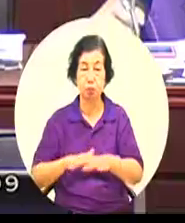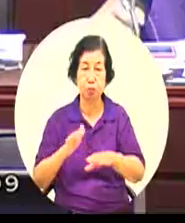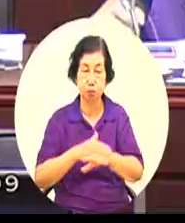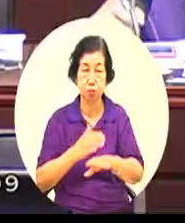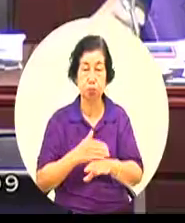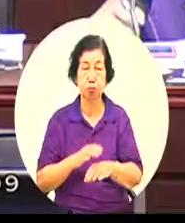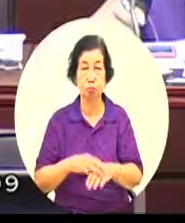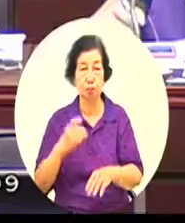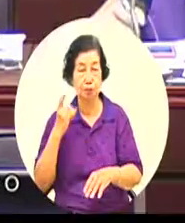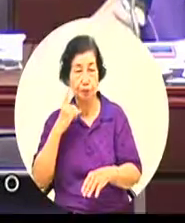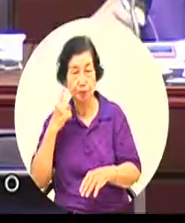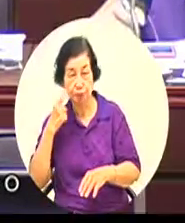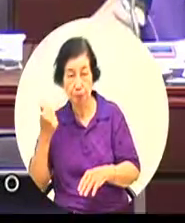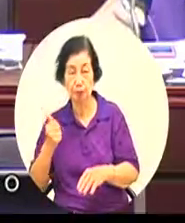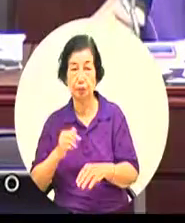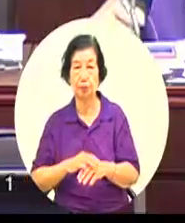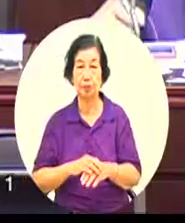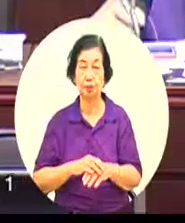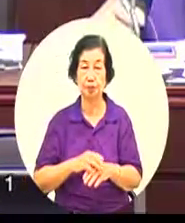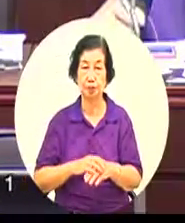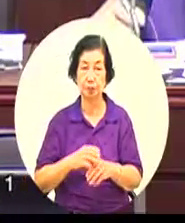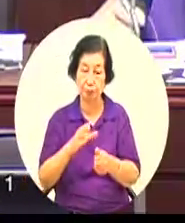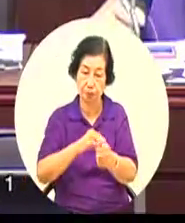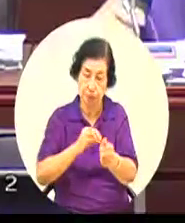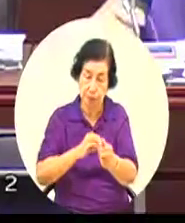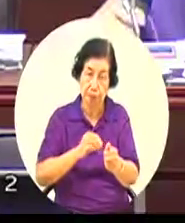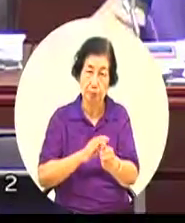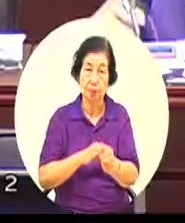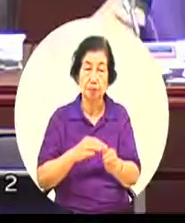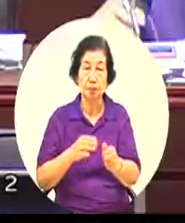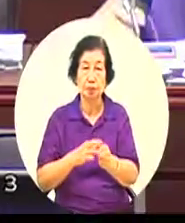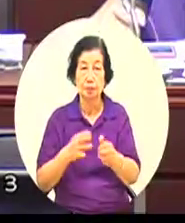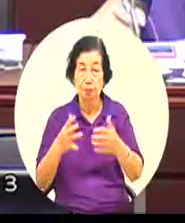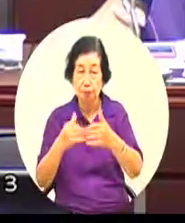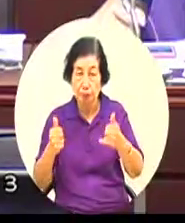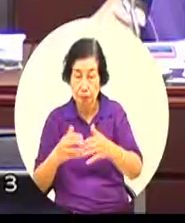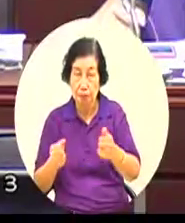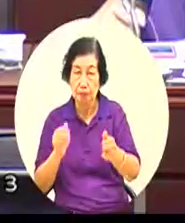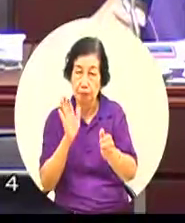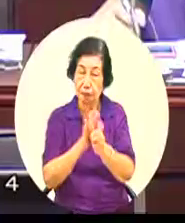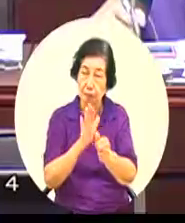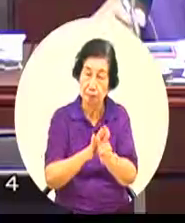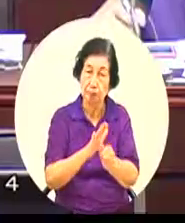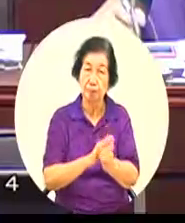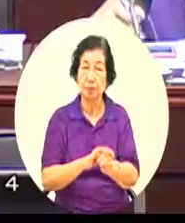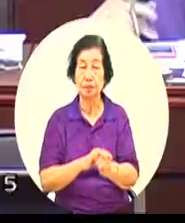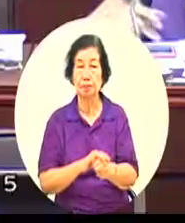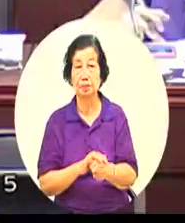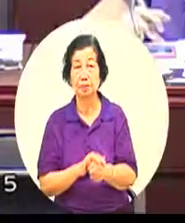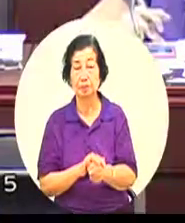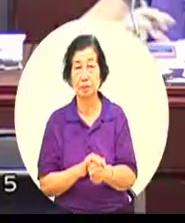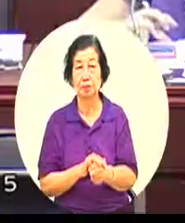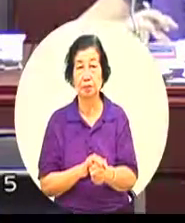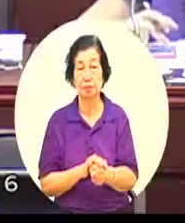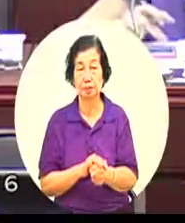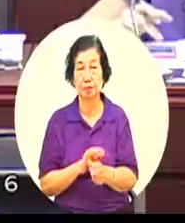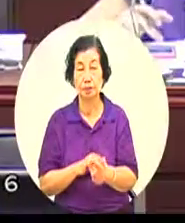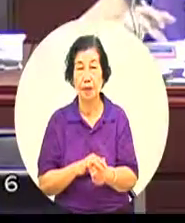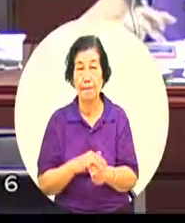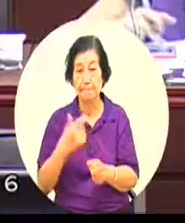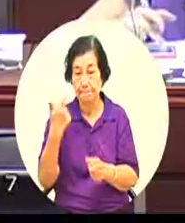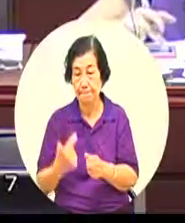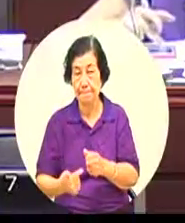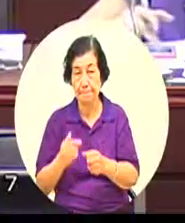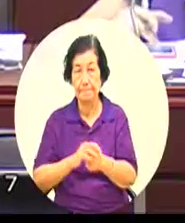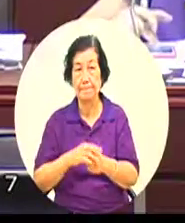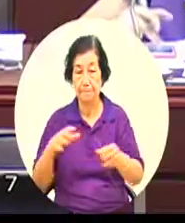了解是为了学生学习最好的需求，我相信这样沟通下去是可以逐步整合到更好的